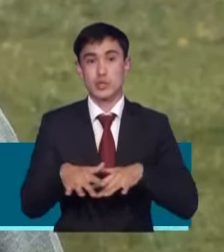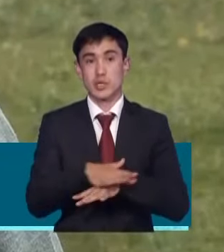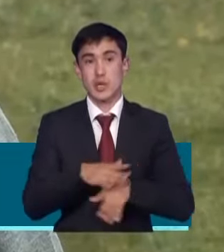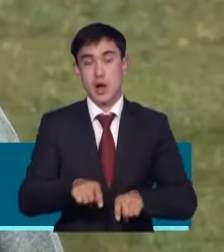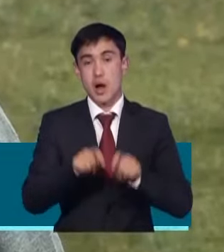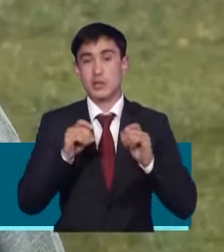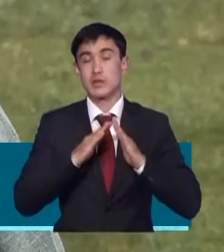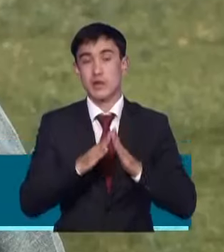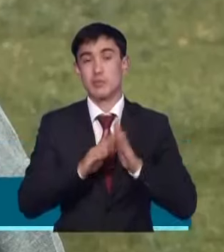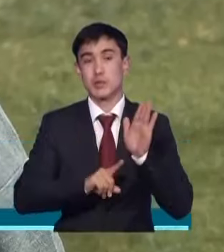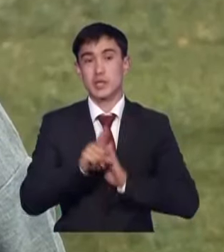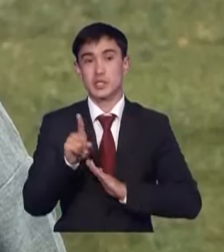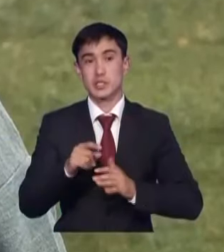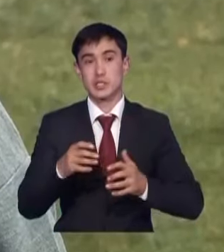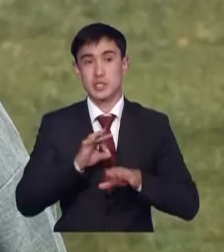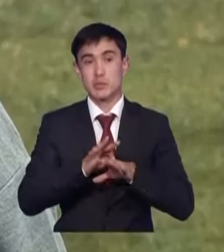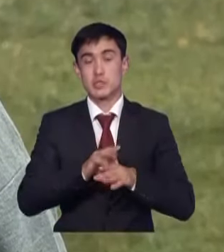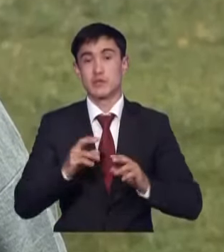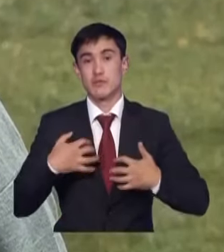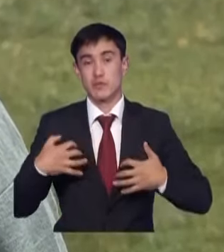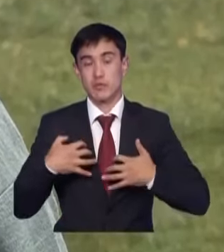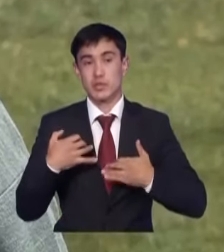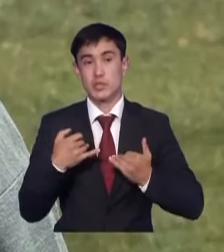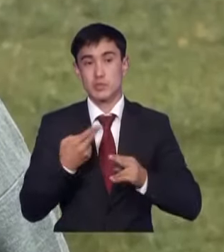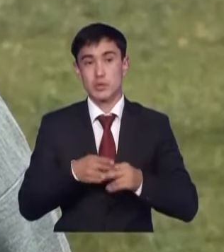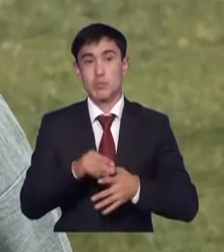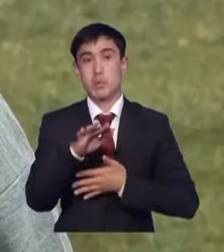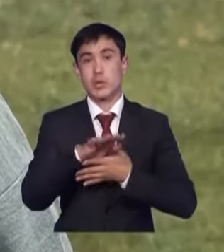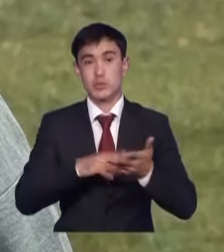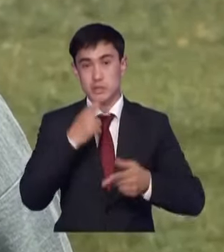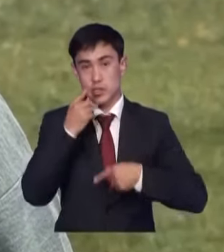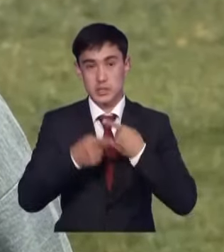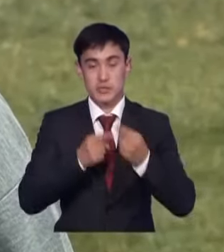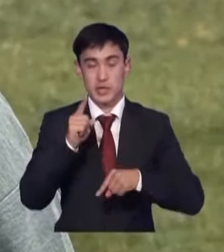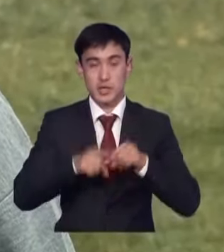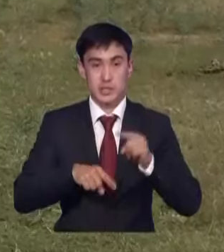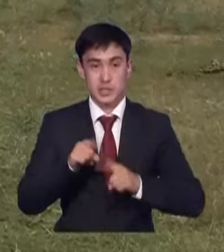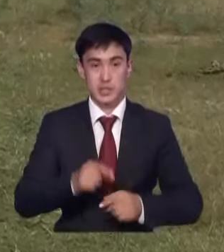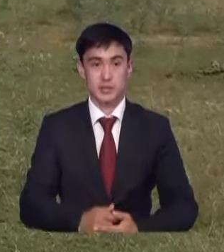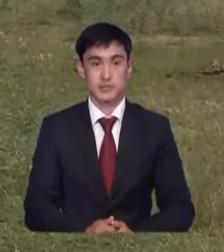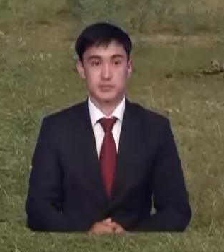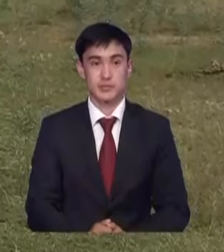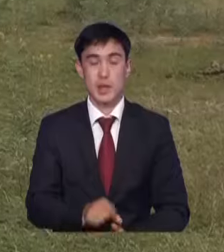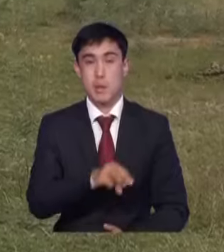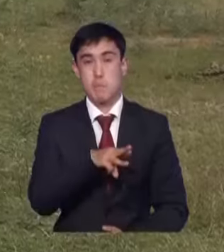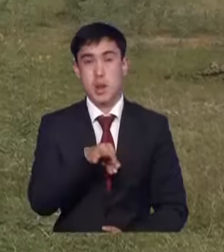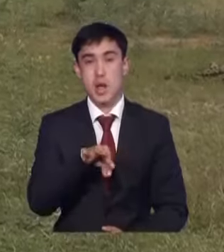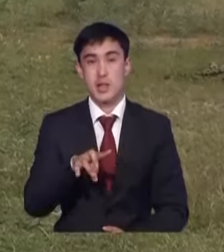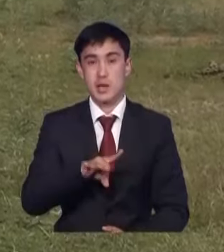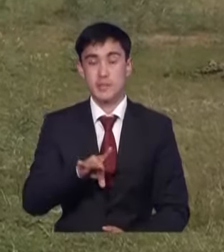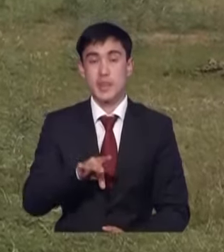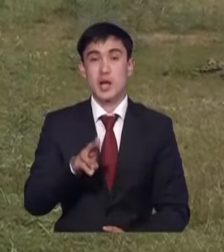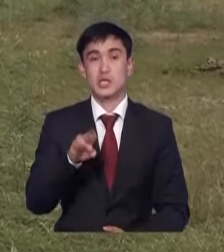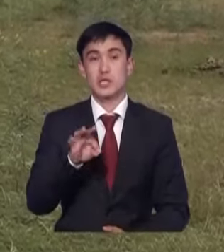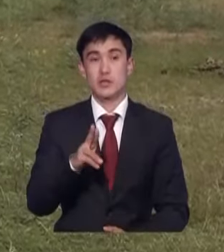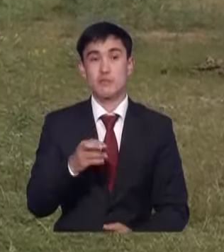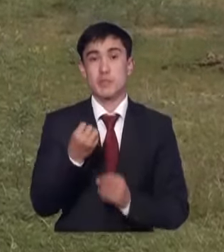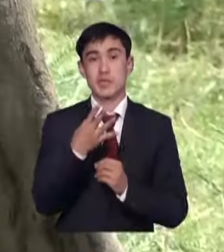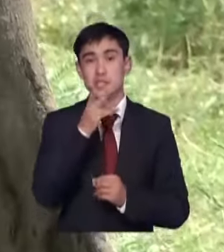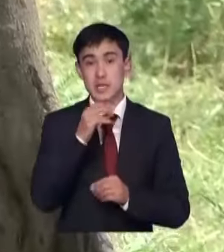Открыв ферму, я начал заниматься животноводством, тем самым продолжил традиции своих родителей. Миллионер Кажикенула уже 15